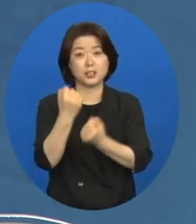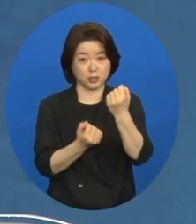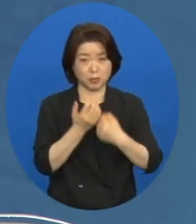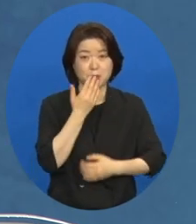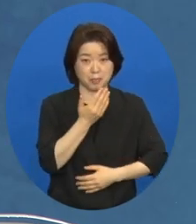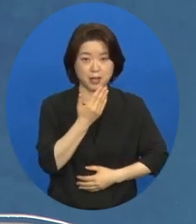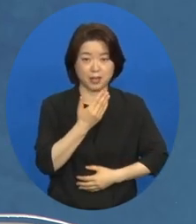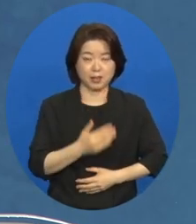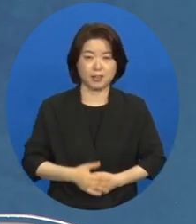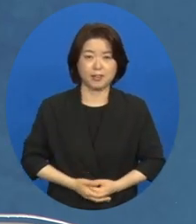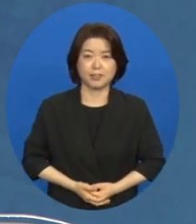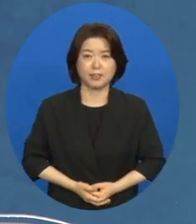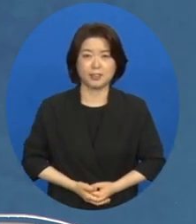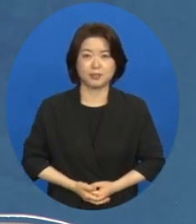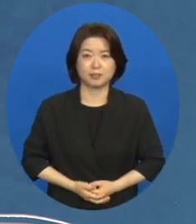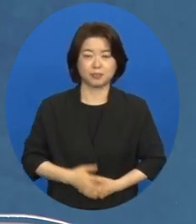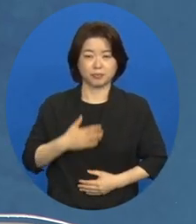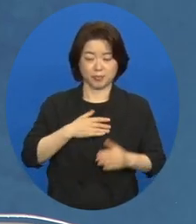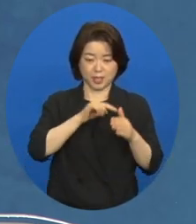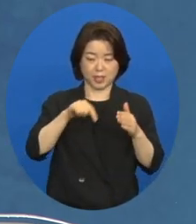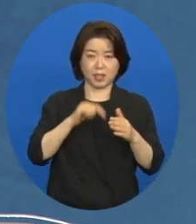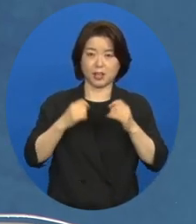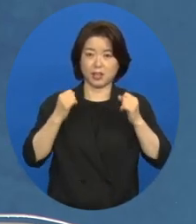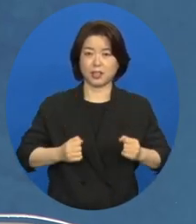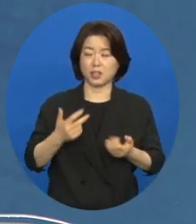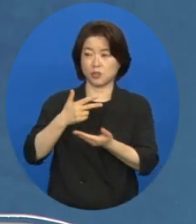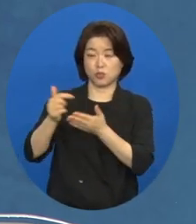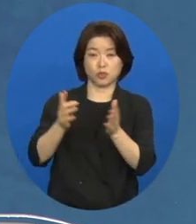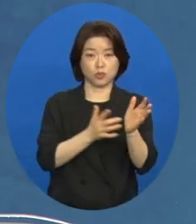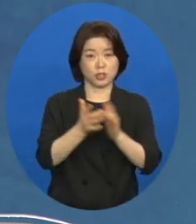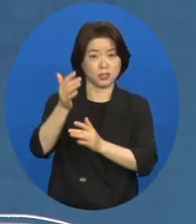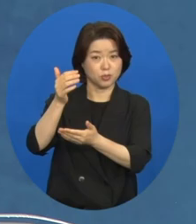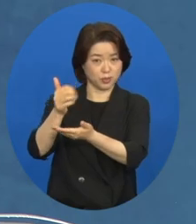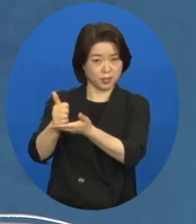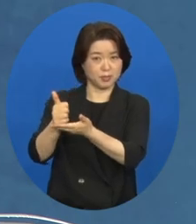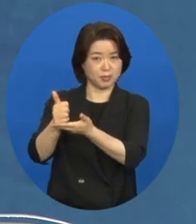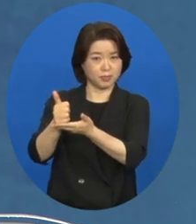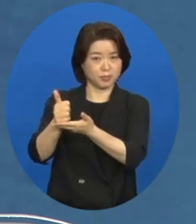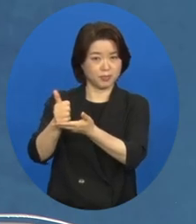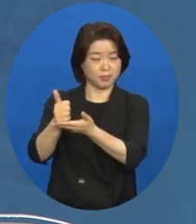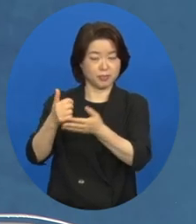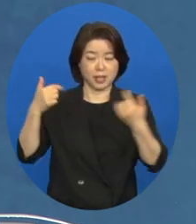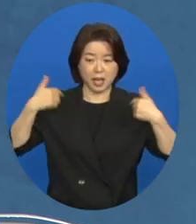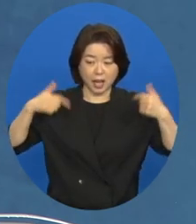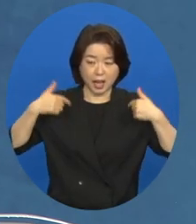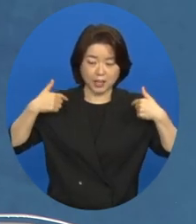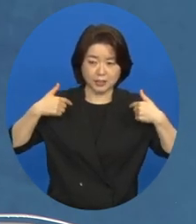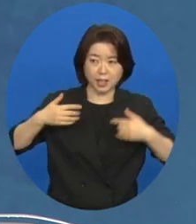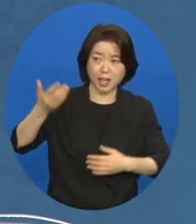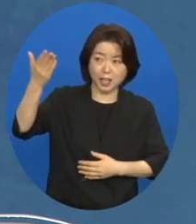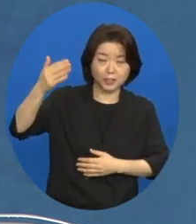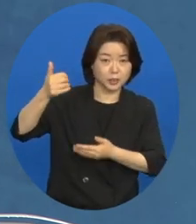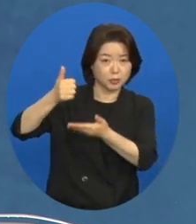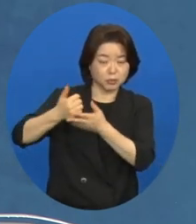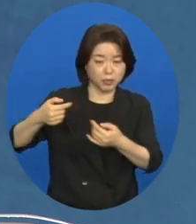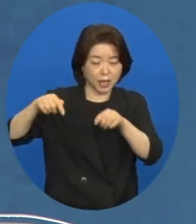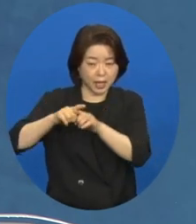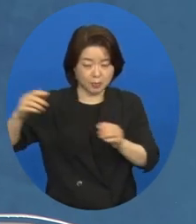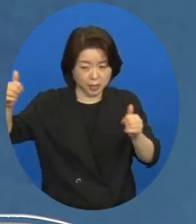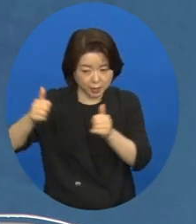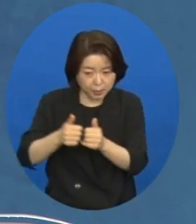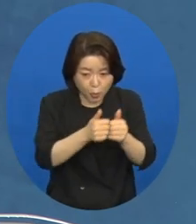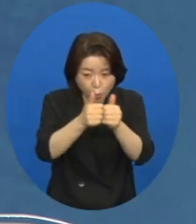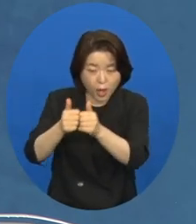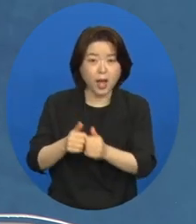있겠지만 내 안에 계신 주 예수님과 언제나 그분과 함께 동행하는